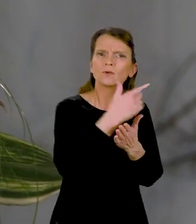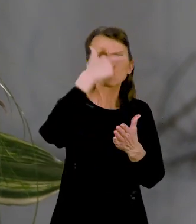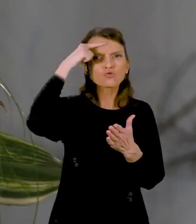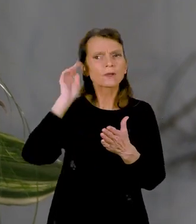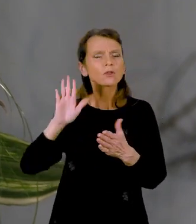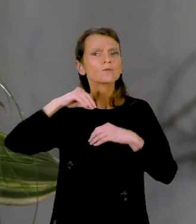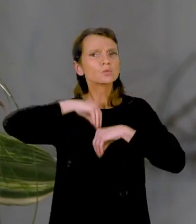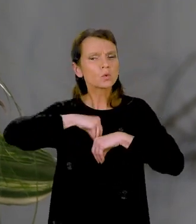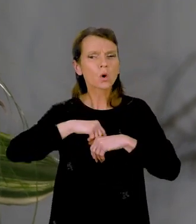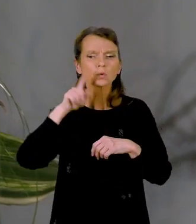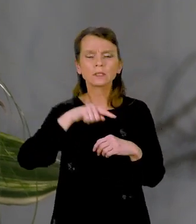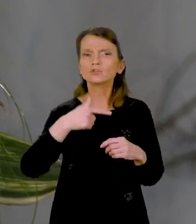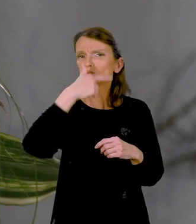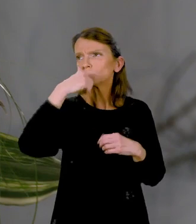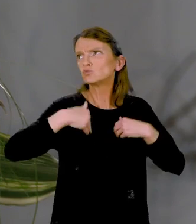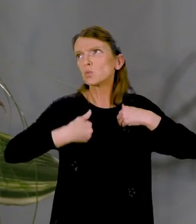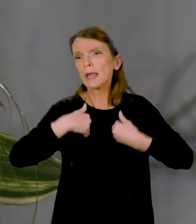življenjski posebnosti.